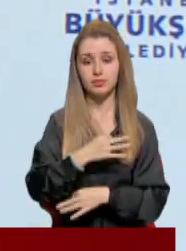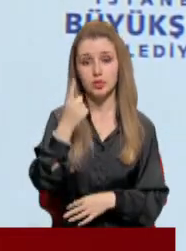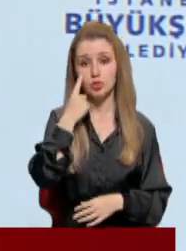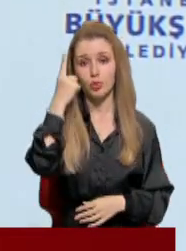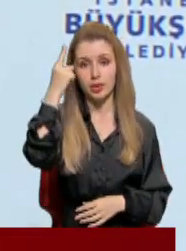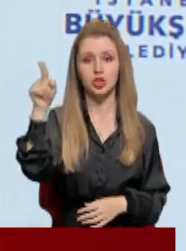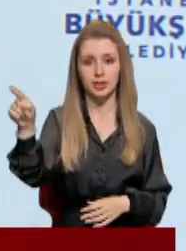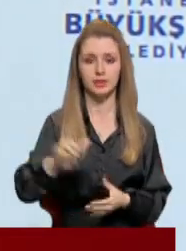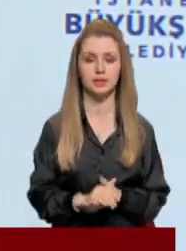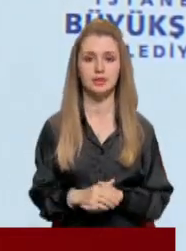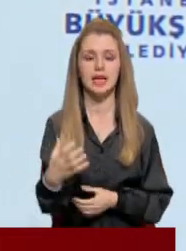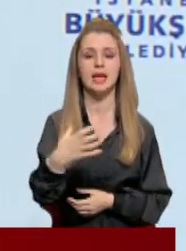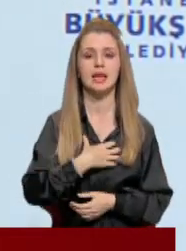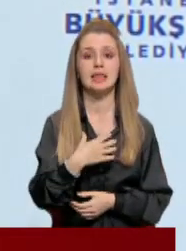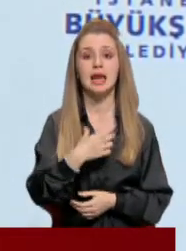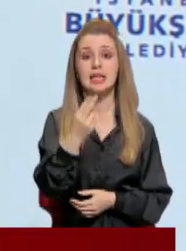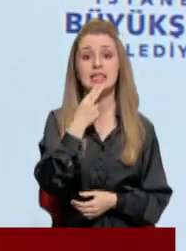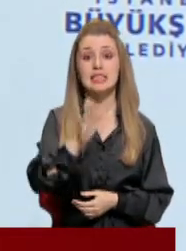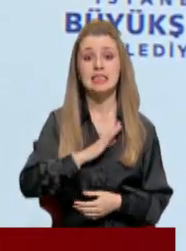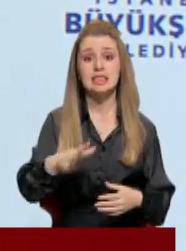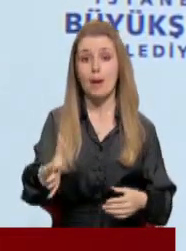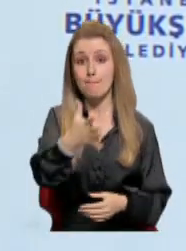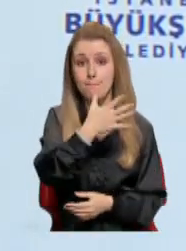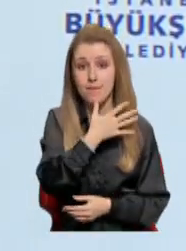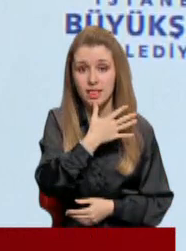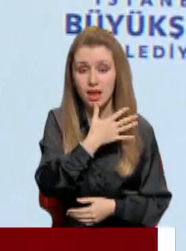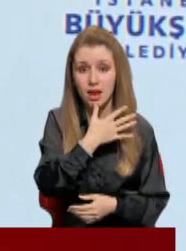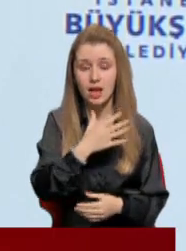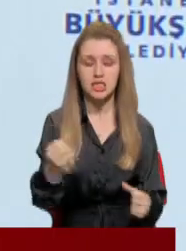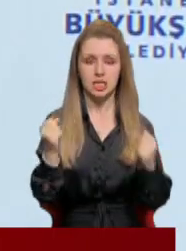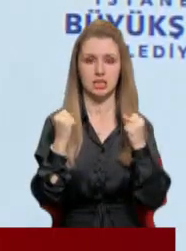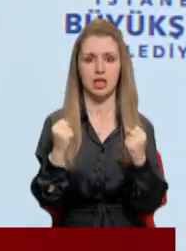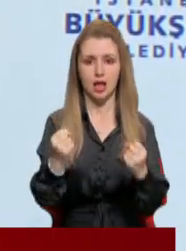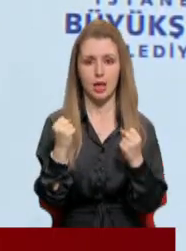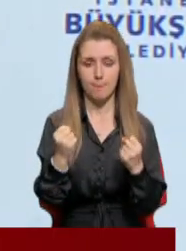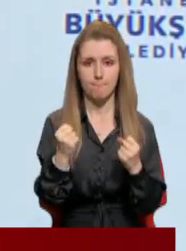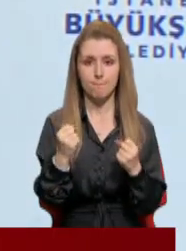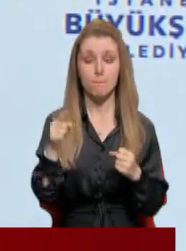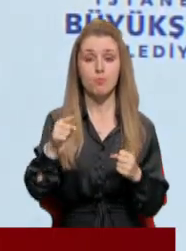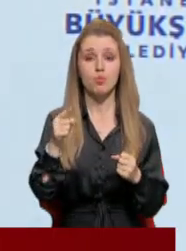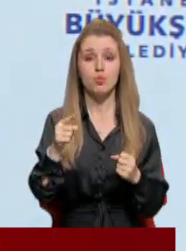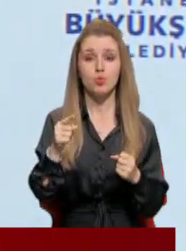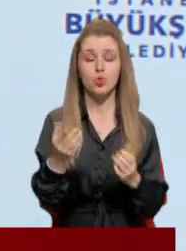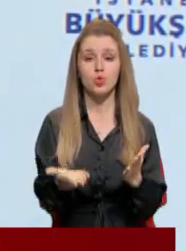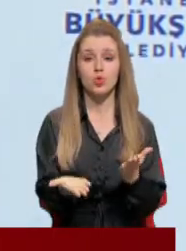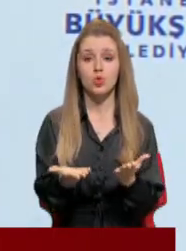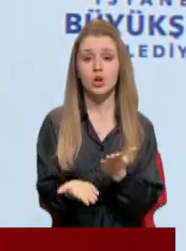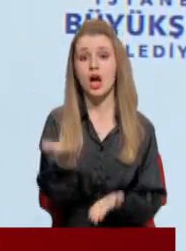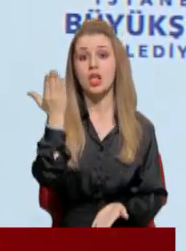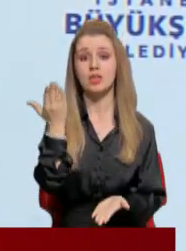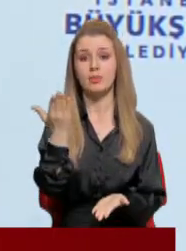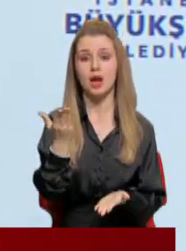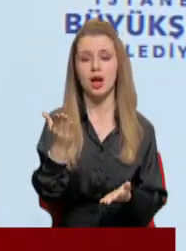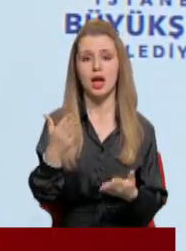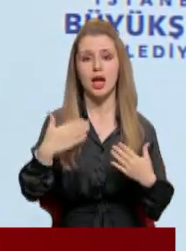Cumhurbaşkanı'nın kendi kızı dahi sapasağlam bu kaldırılmanın karşısında